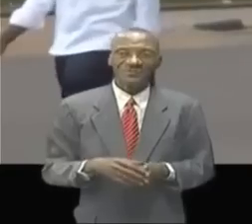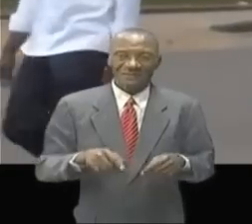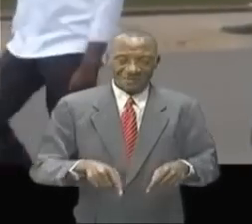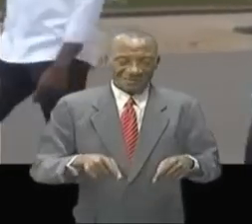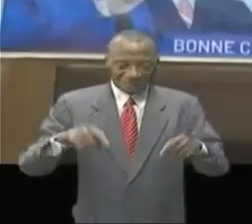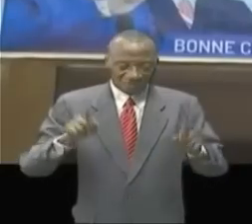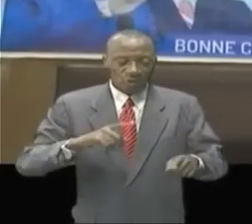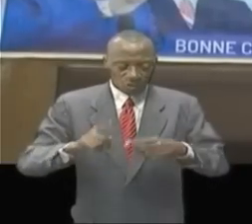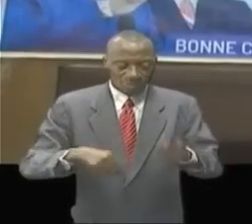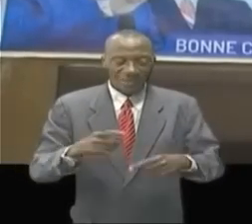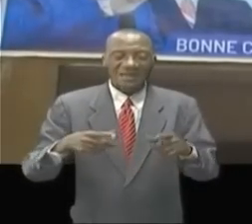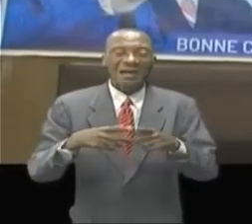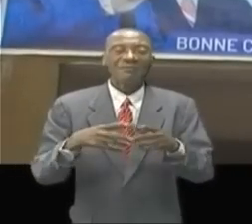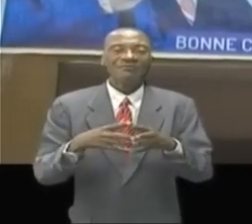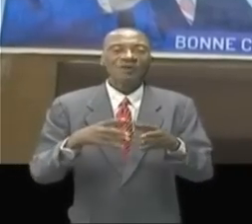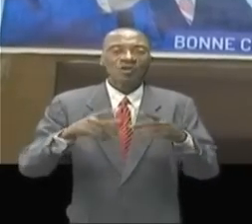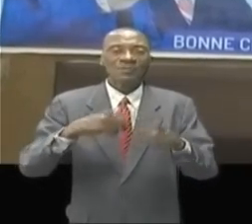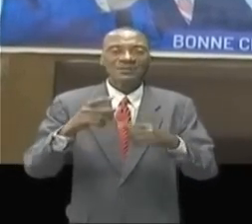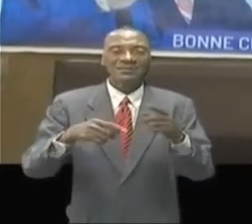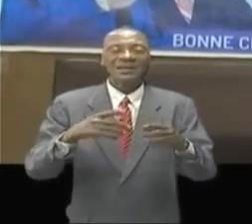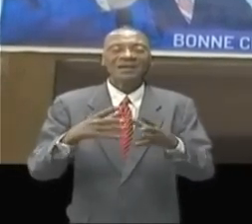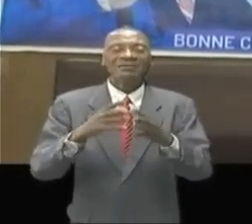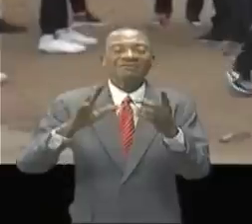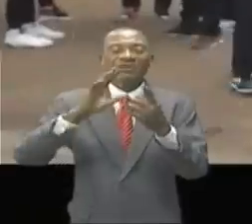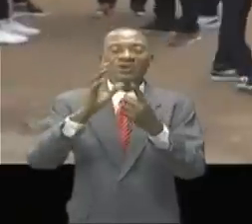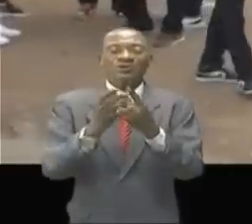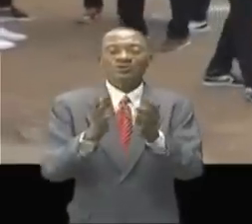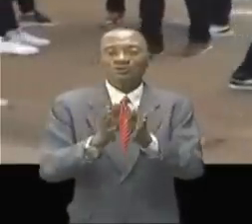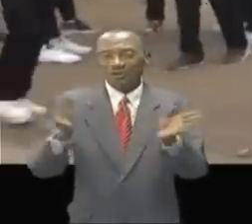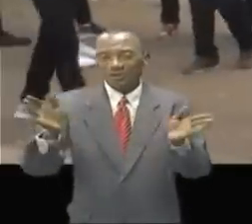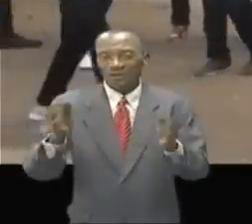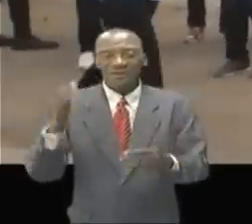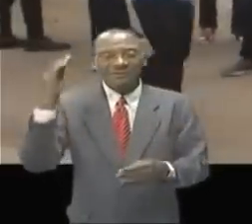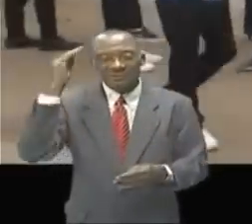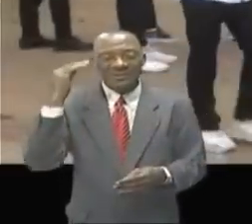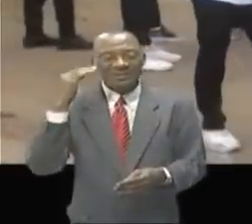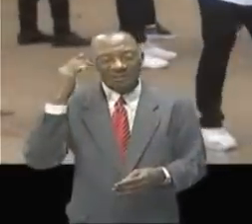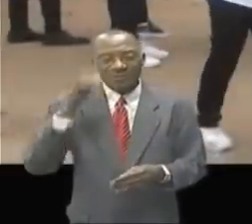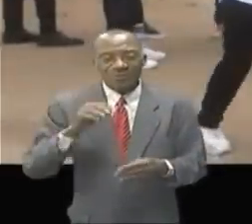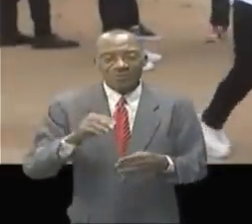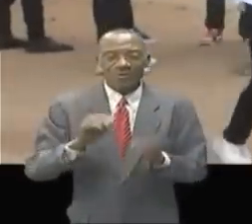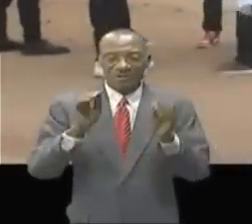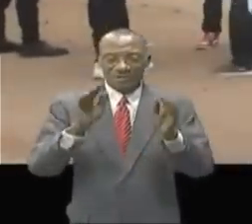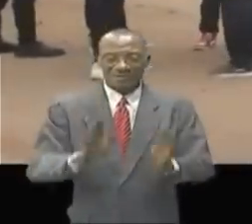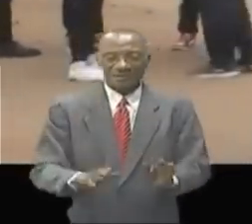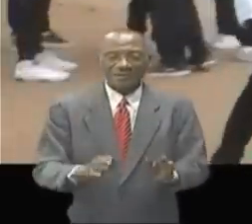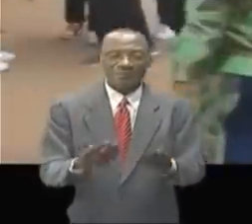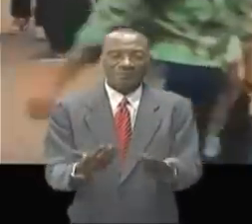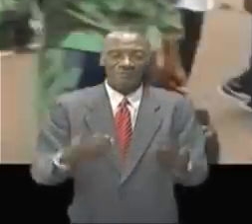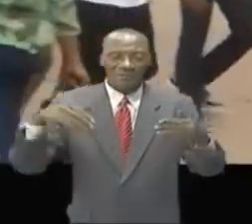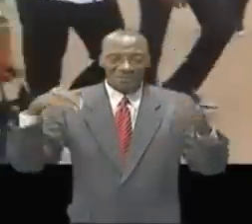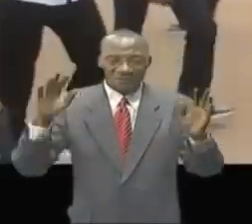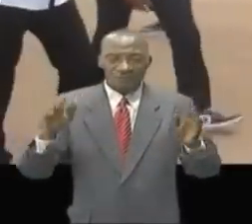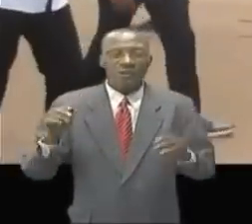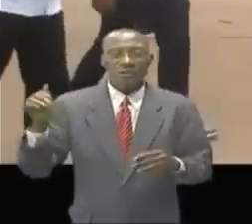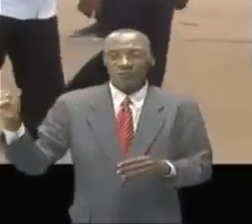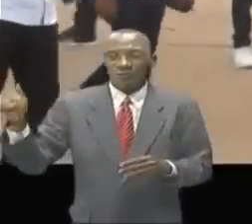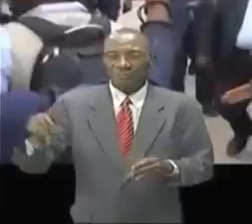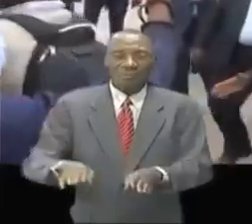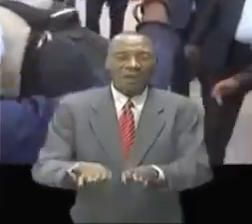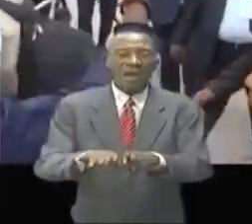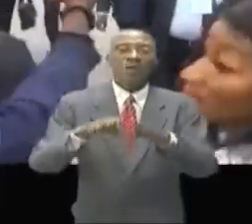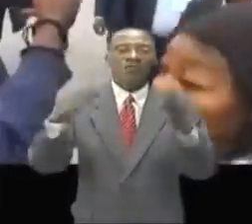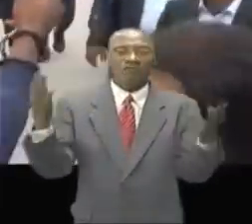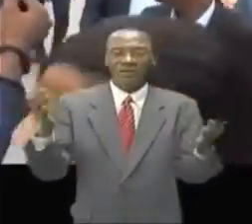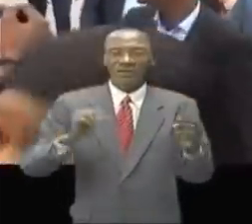culture générale pour cette première journée. Le ministre de l'enseignement primaire et secondaire, Tony Mwaba, a donné le go de cette édition à partir de la